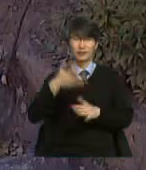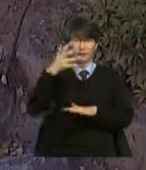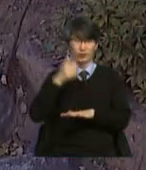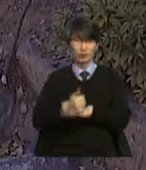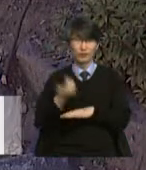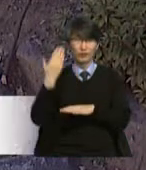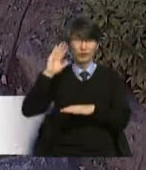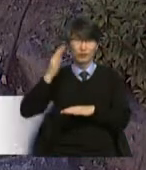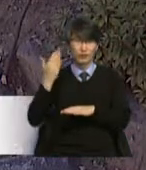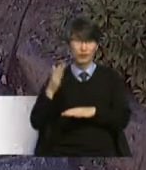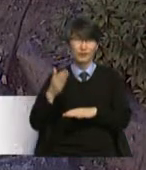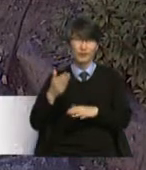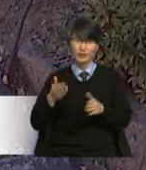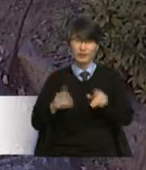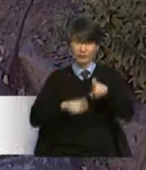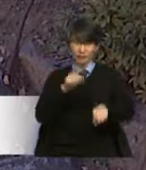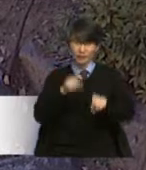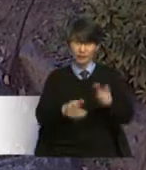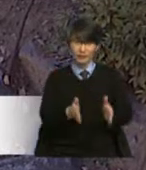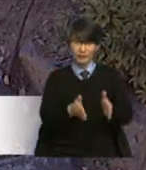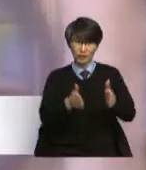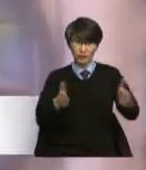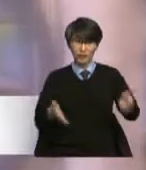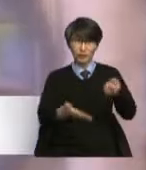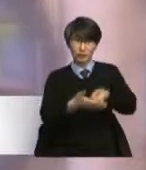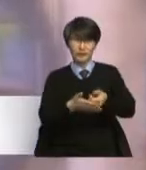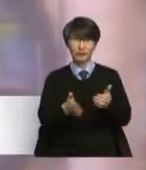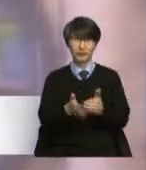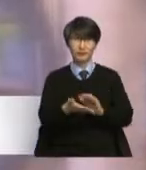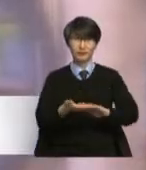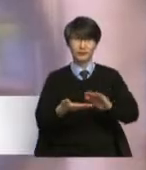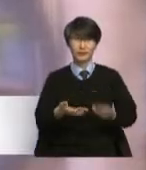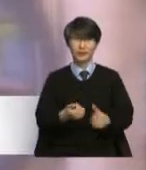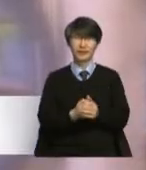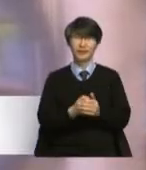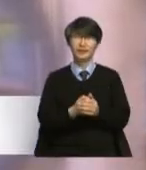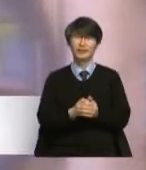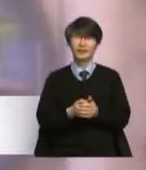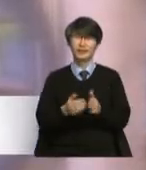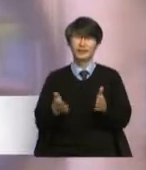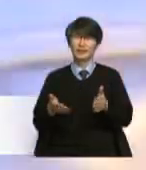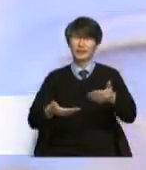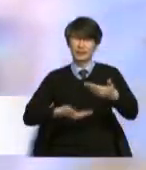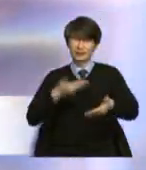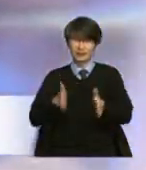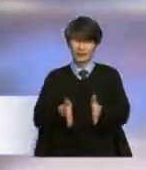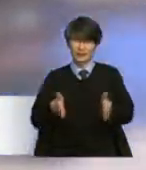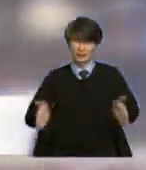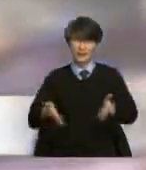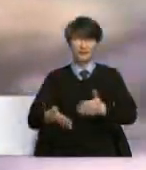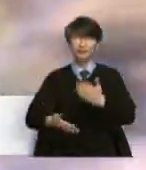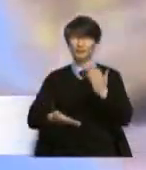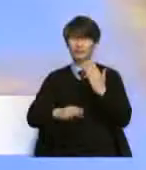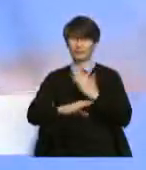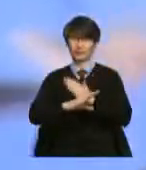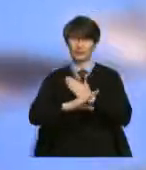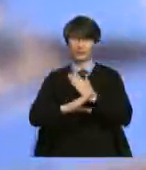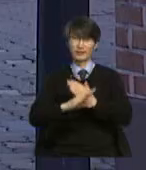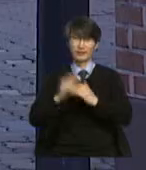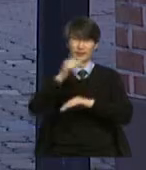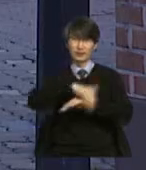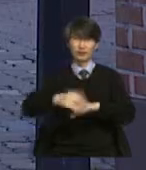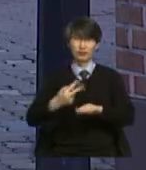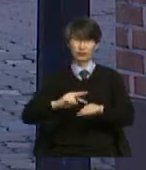결과 최근 보도폭과 계단폭만 넓히기로 결정했습니다. 즉 차도 개설은 하지 않기로 계획을 수정한